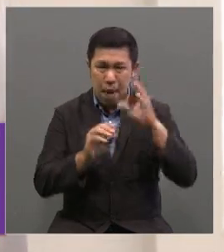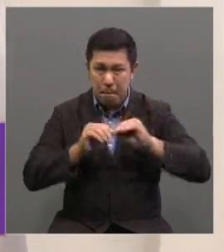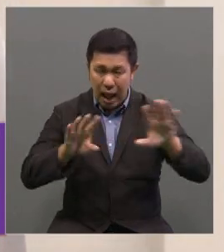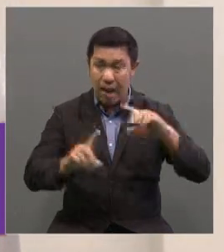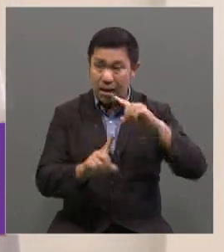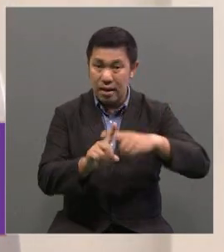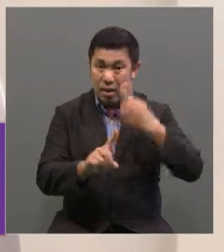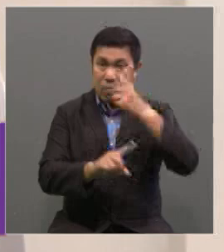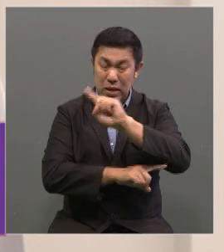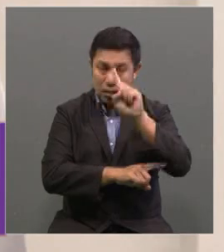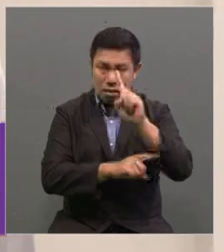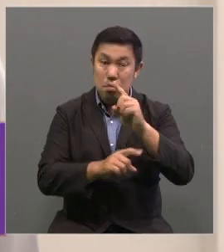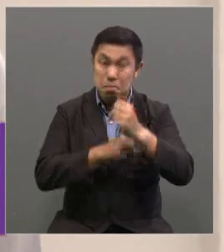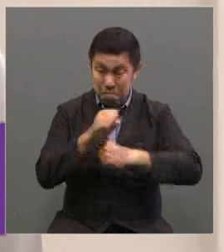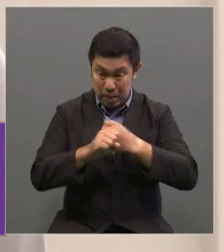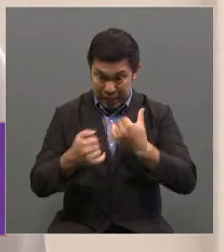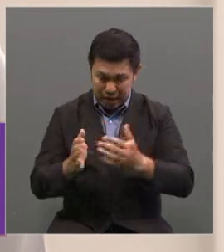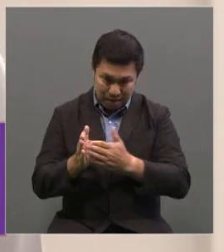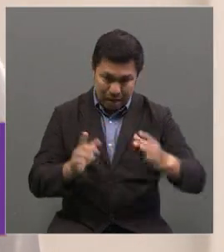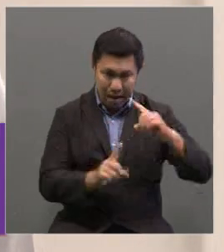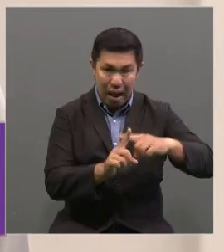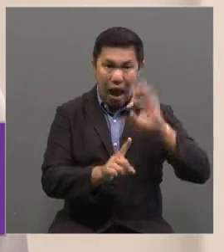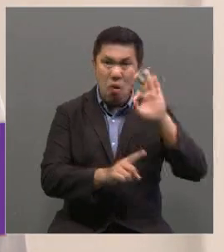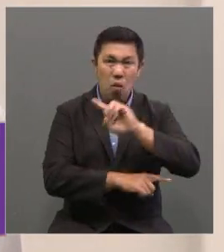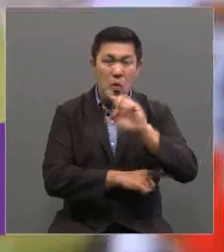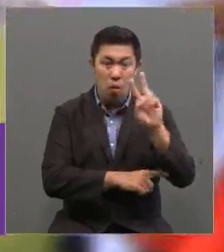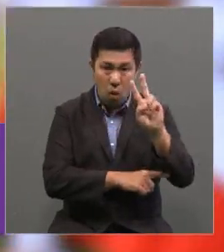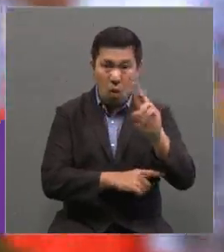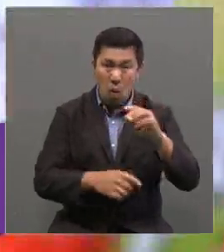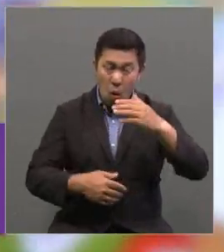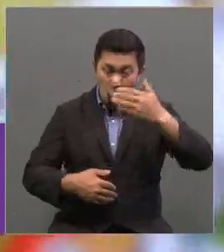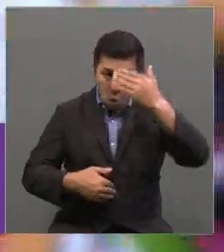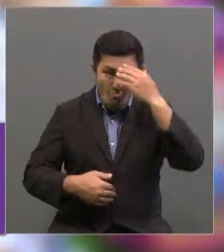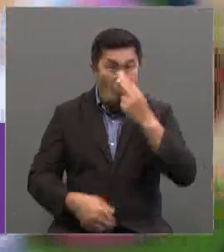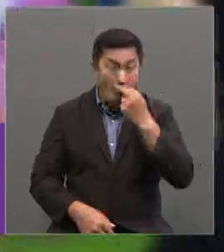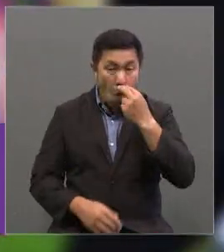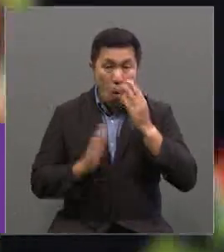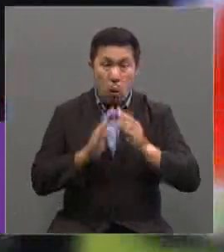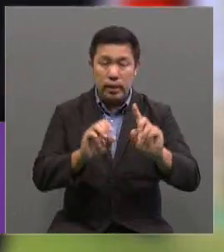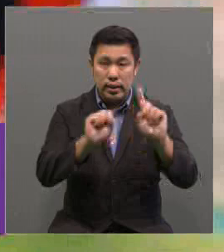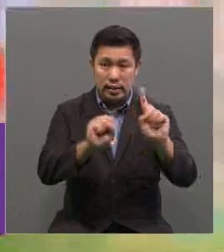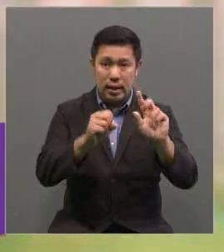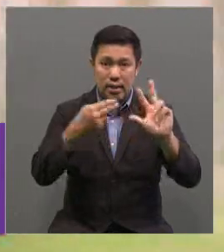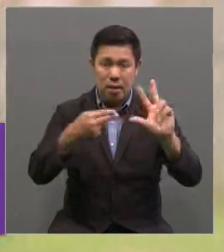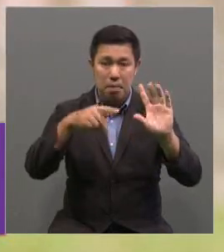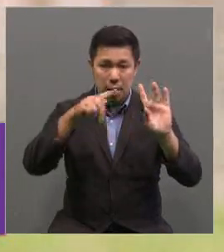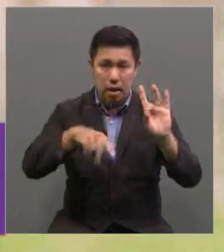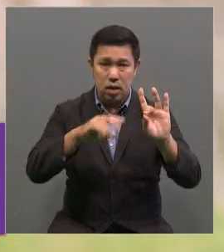มกราคมปีนี้นะครับจนมาถึงล่าสุด 2กันยายนที่ผ่านมาเจอผู้ป่วยไข้หวัดใหญ่ไปแล้ว